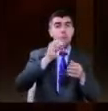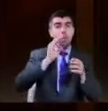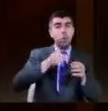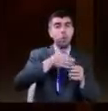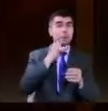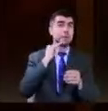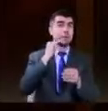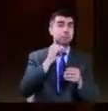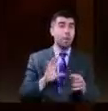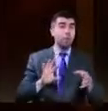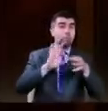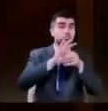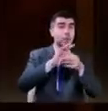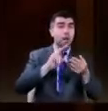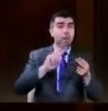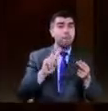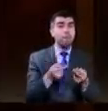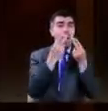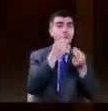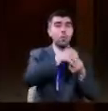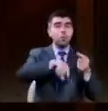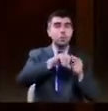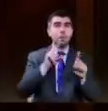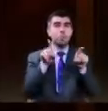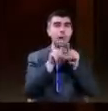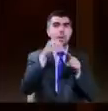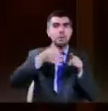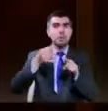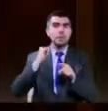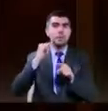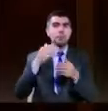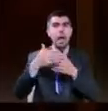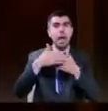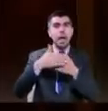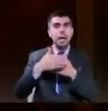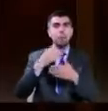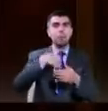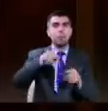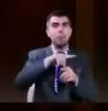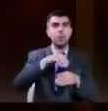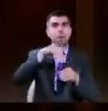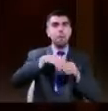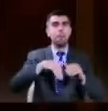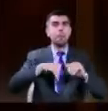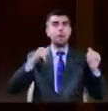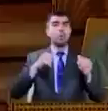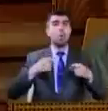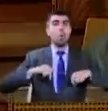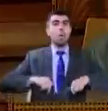عنه مادة أساسية لصياغة مشروع هذه السياسة العمومية المندمجة التي سيتم عرضها قريبا على أنظار اللجنة الوزارية